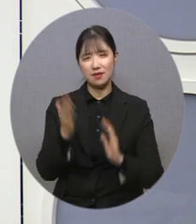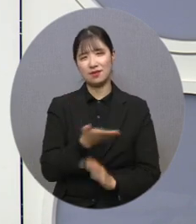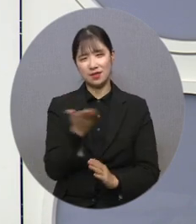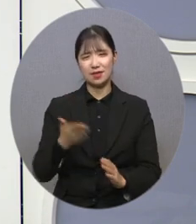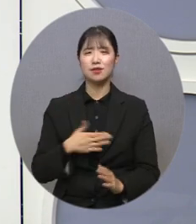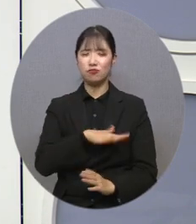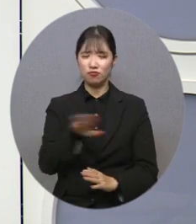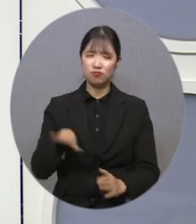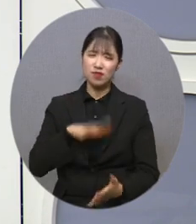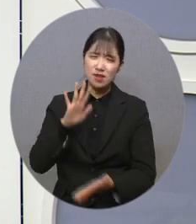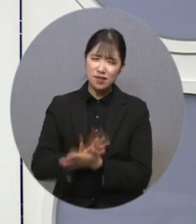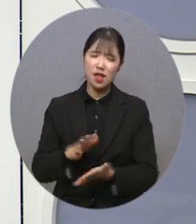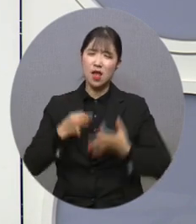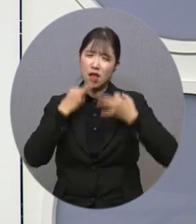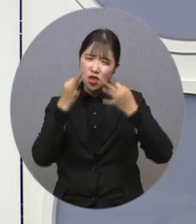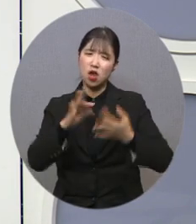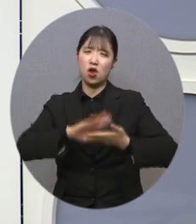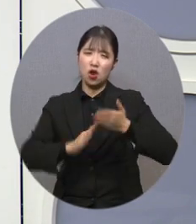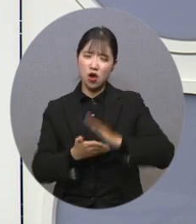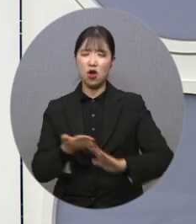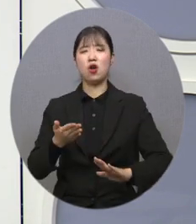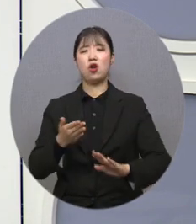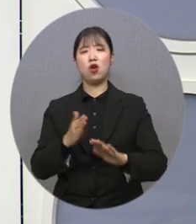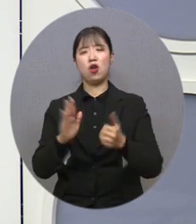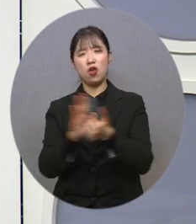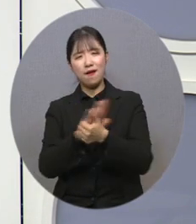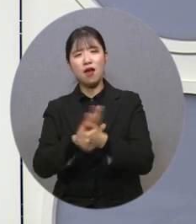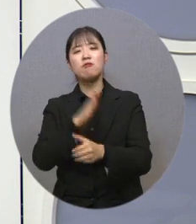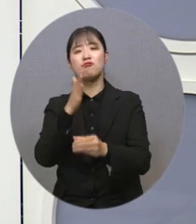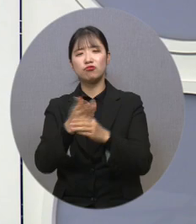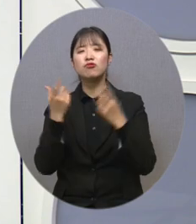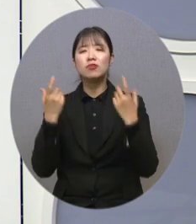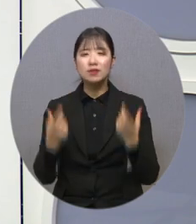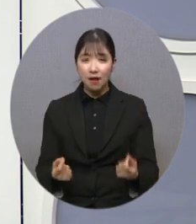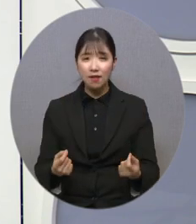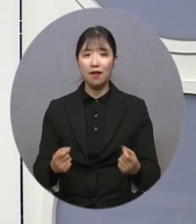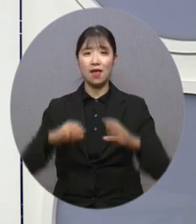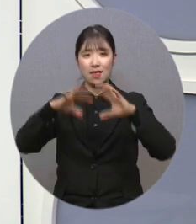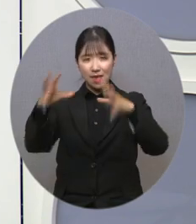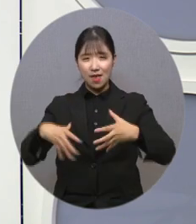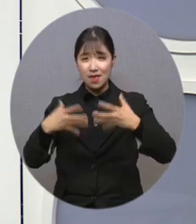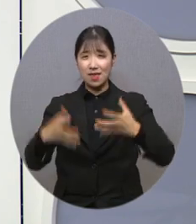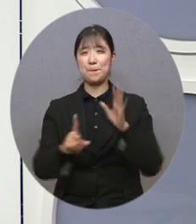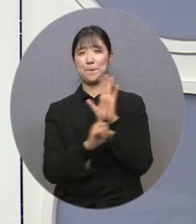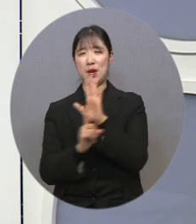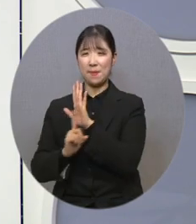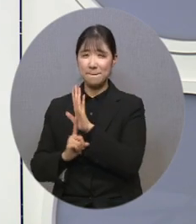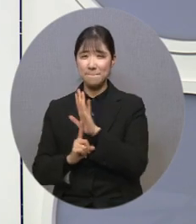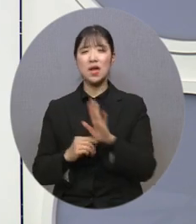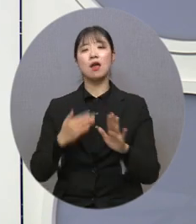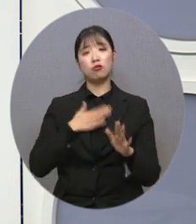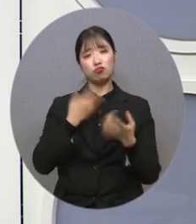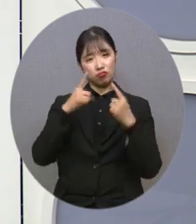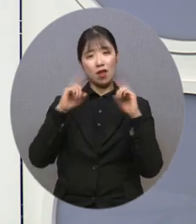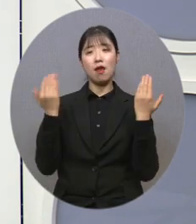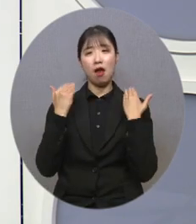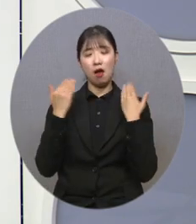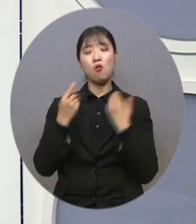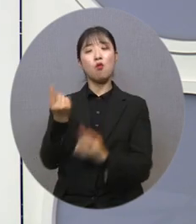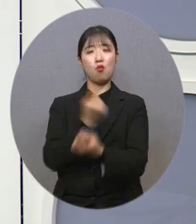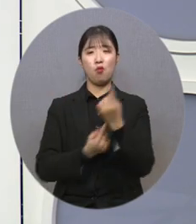우리가 이렇게 열과 성을 다하고 케어하고 있다는 것을 세상이 알면은 우리 대학을 찾아오게 될